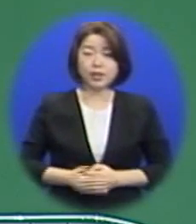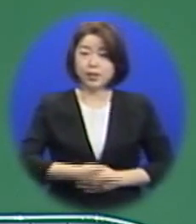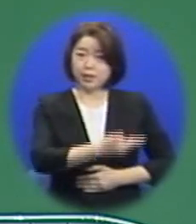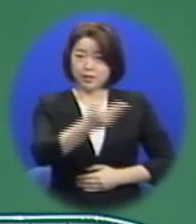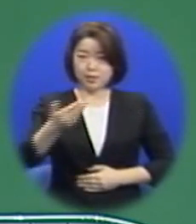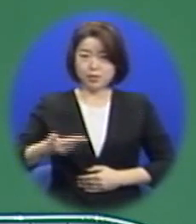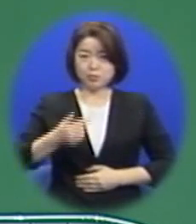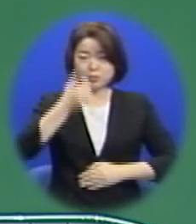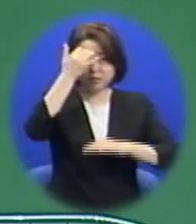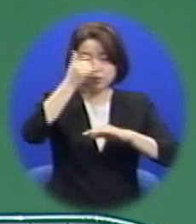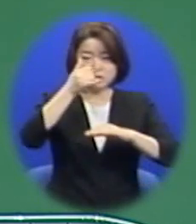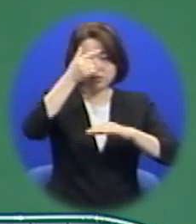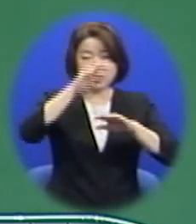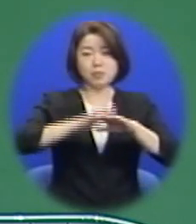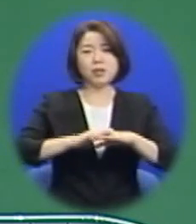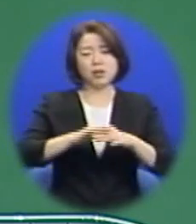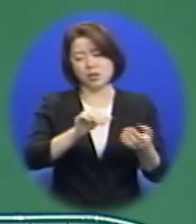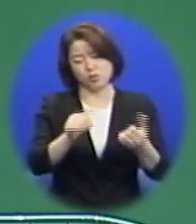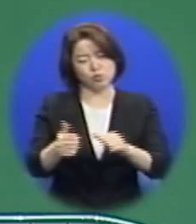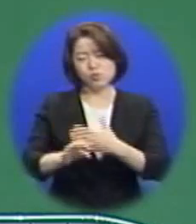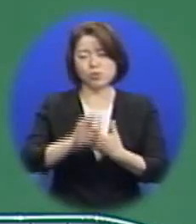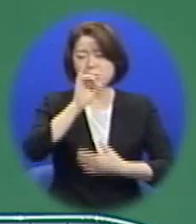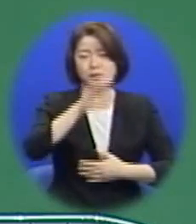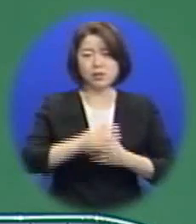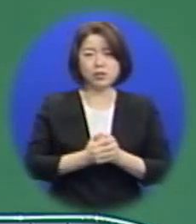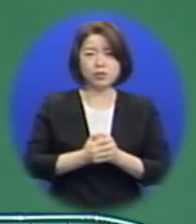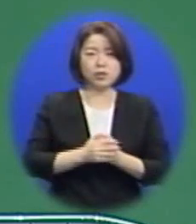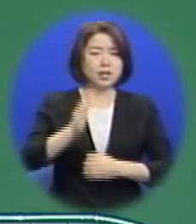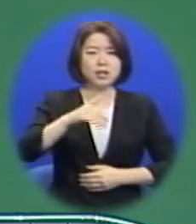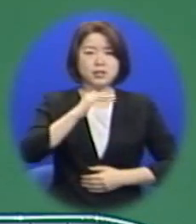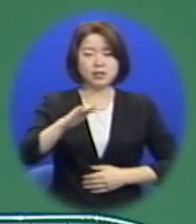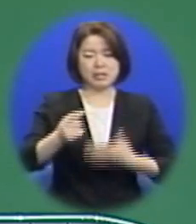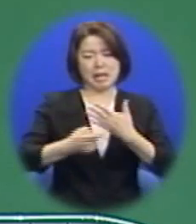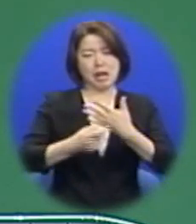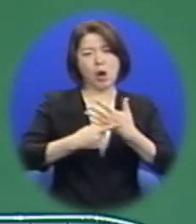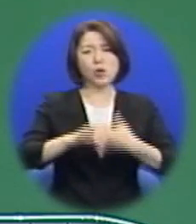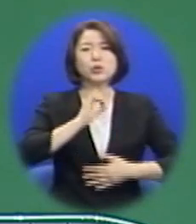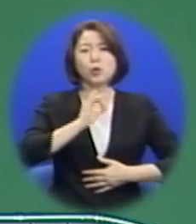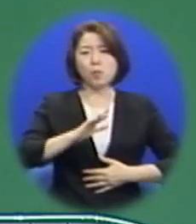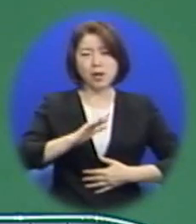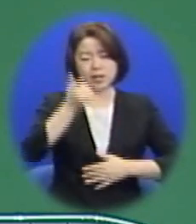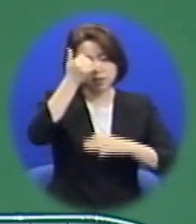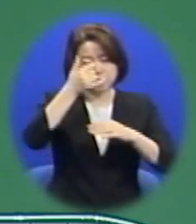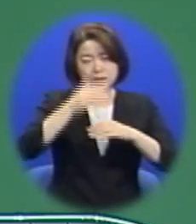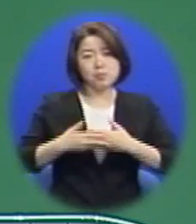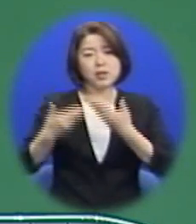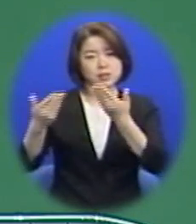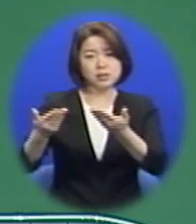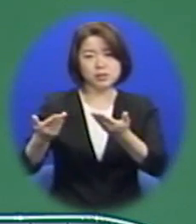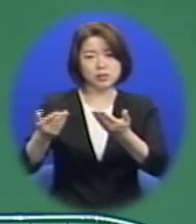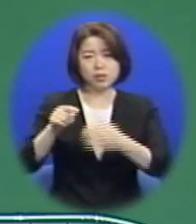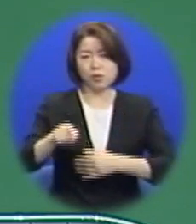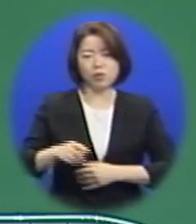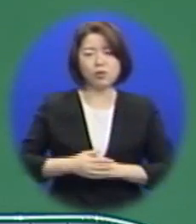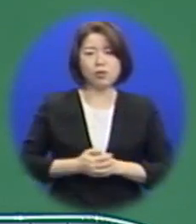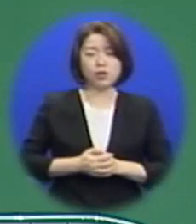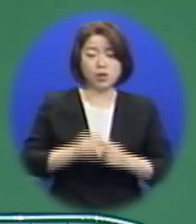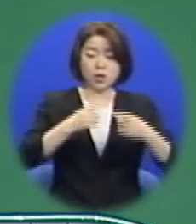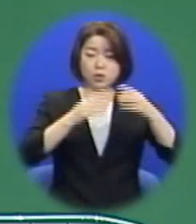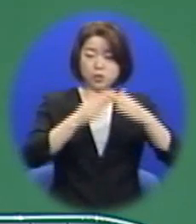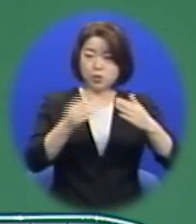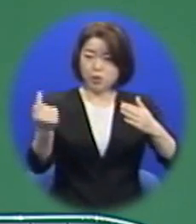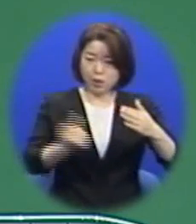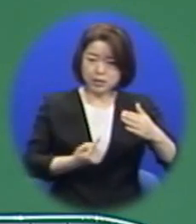여러분, 예배가 죽으면 안 됩니다. 절대로 형식적으로 예배를 드리는 것, 그저 교회 와서 예배 시간에